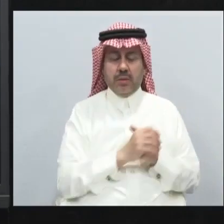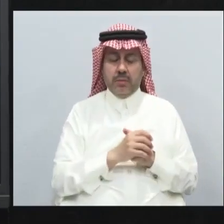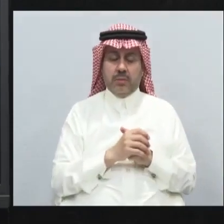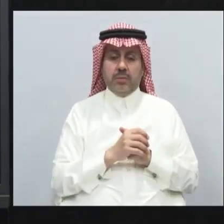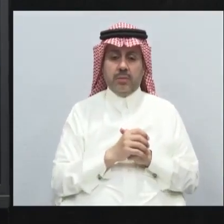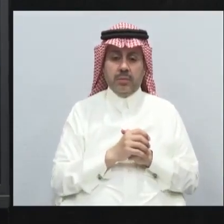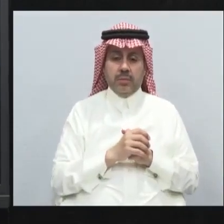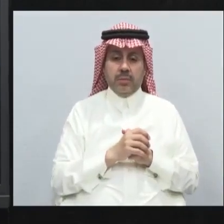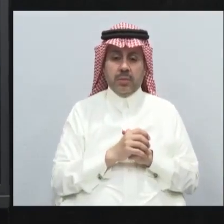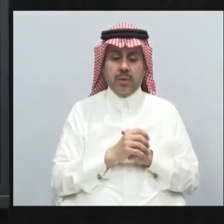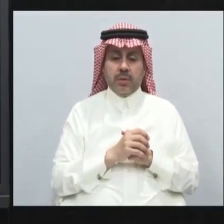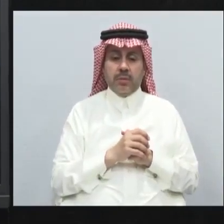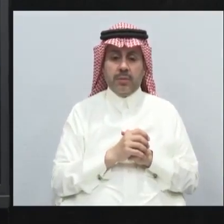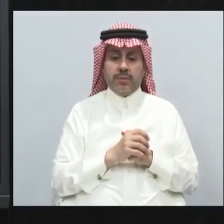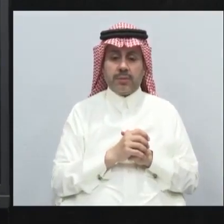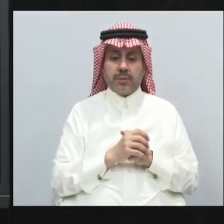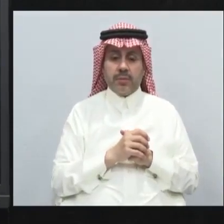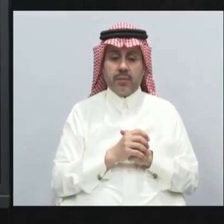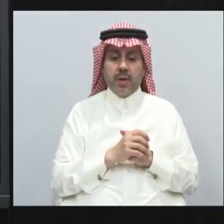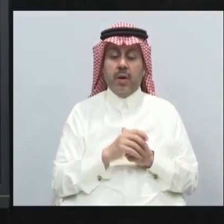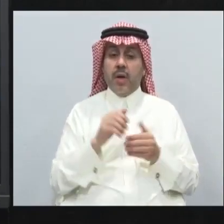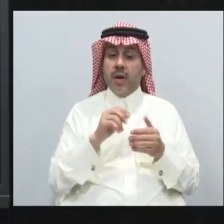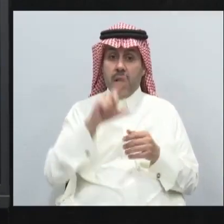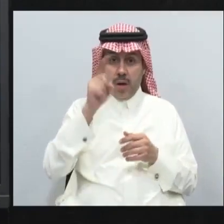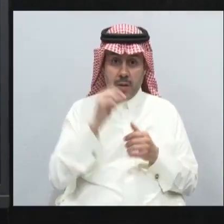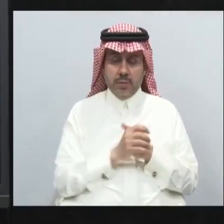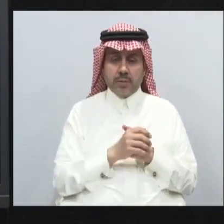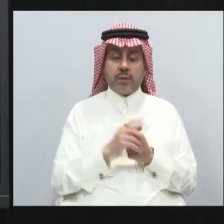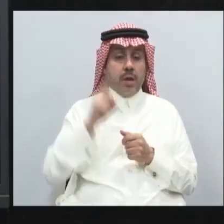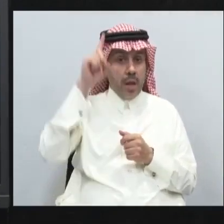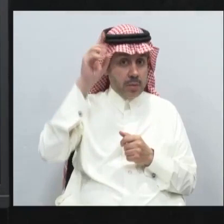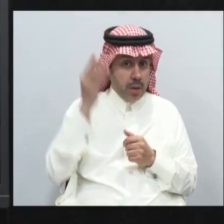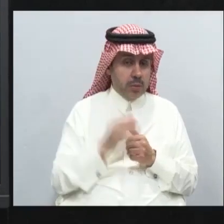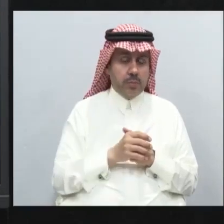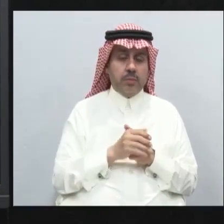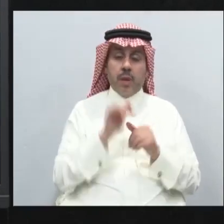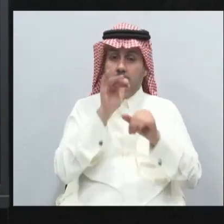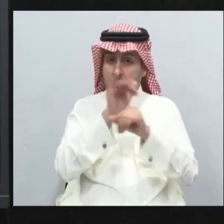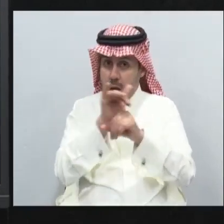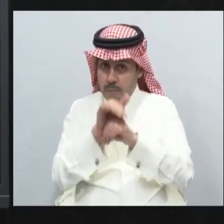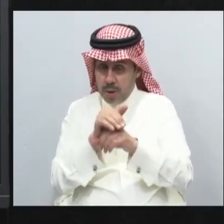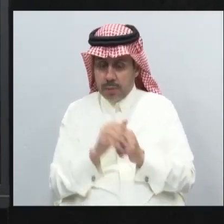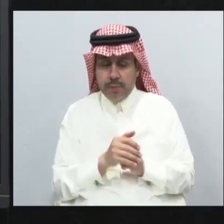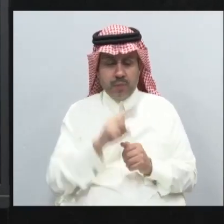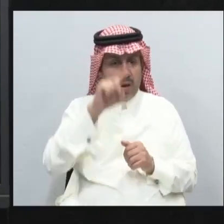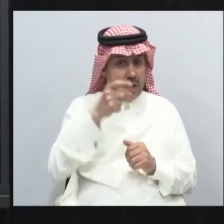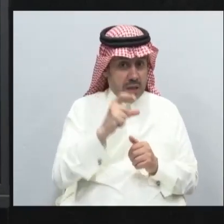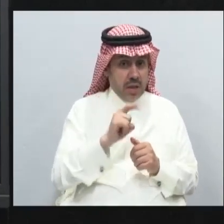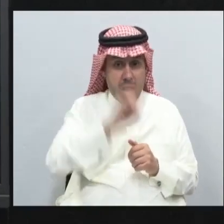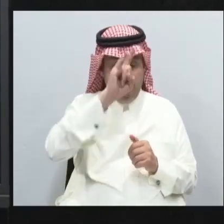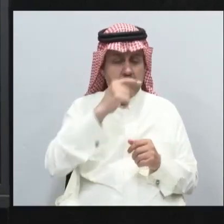بمعناها ومقتضاها وهذا هو الرد فان الله تعالى قد اخبر بان من رد هذه الكلمه